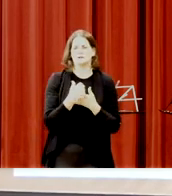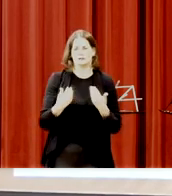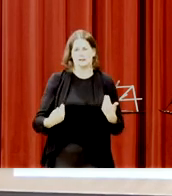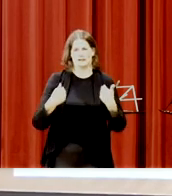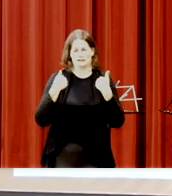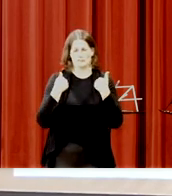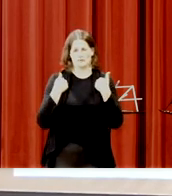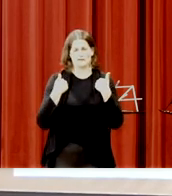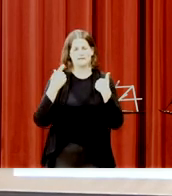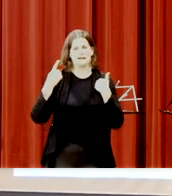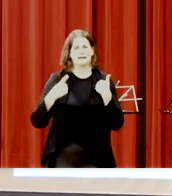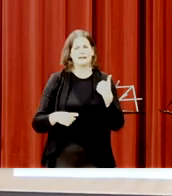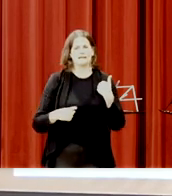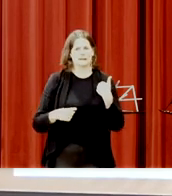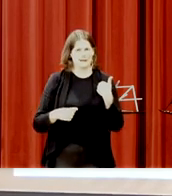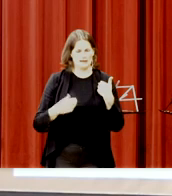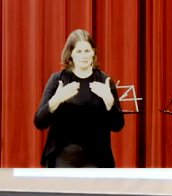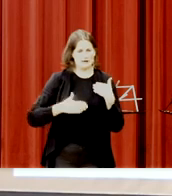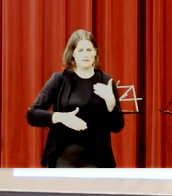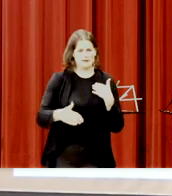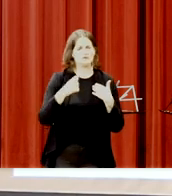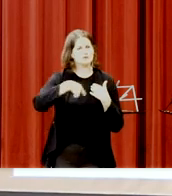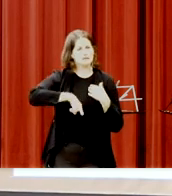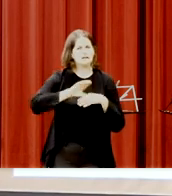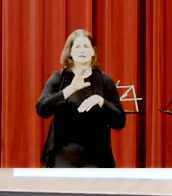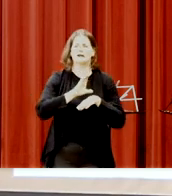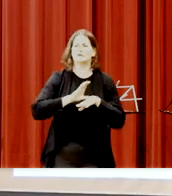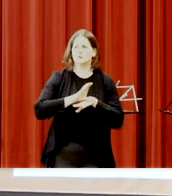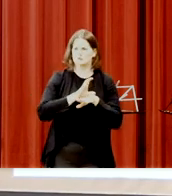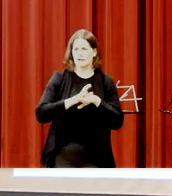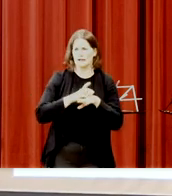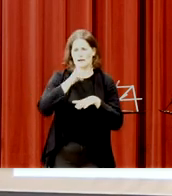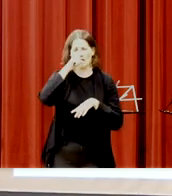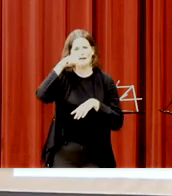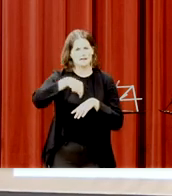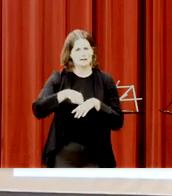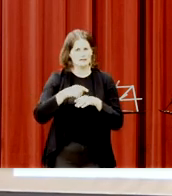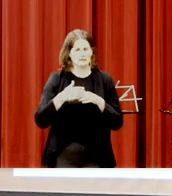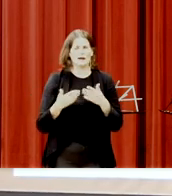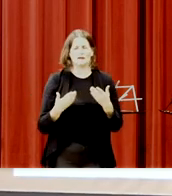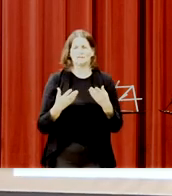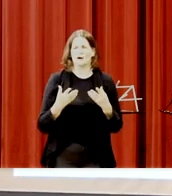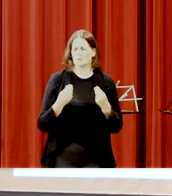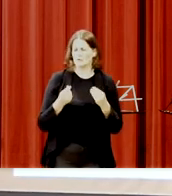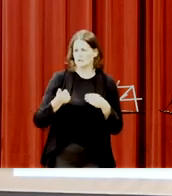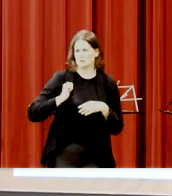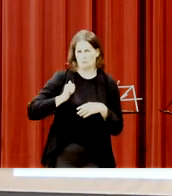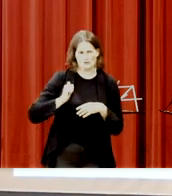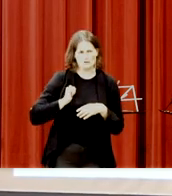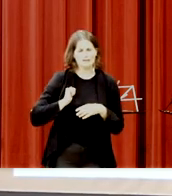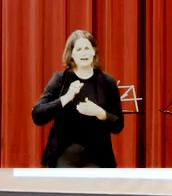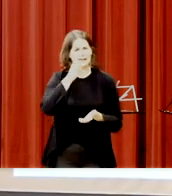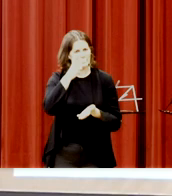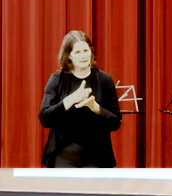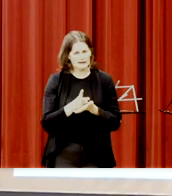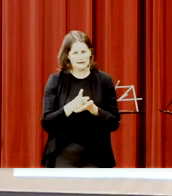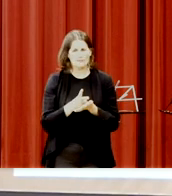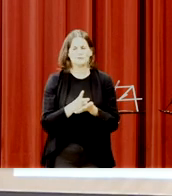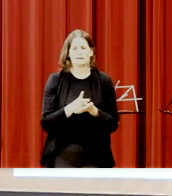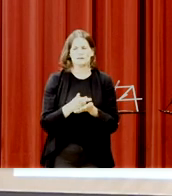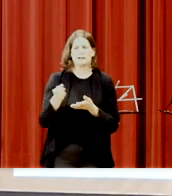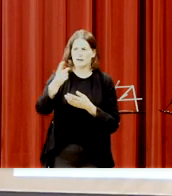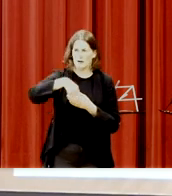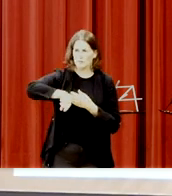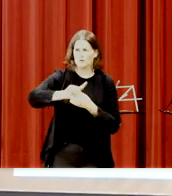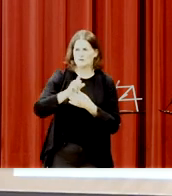d'oportunitats, de reptes, i que vosaltres, com heu demostrat fins ara, continuareu sent una institució capaç d'adaptar-vos als reptes i ajudar